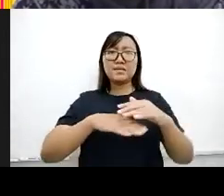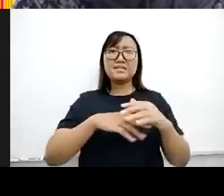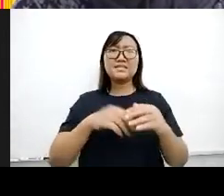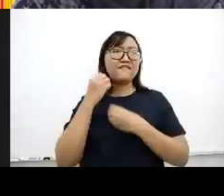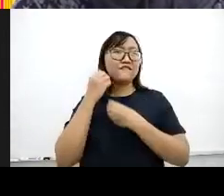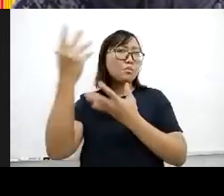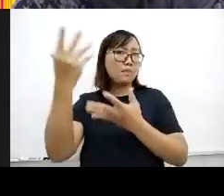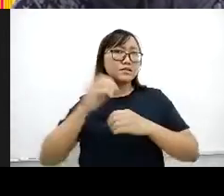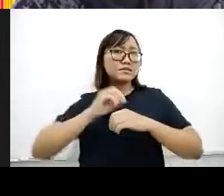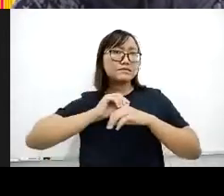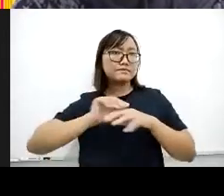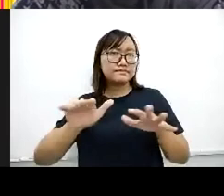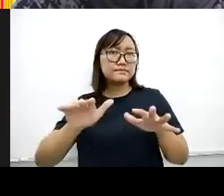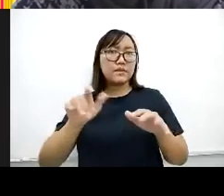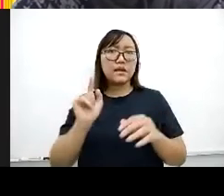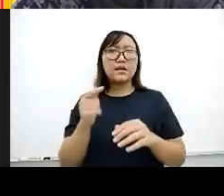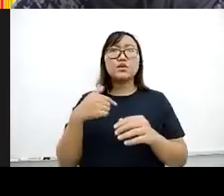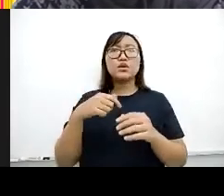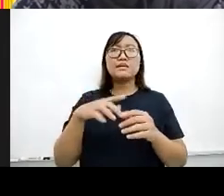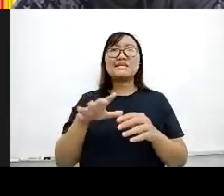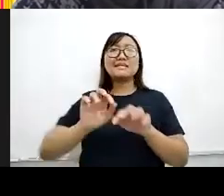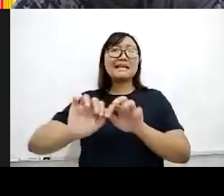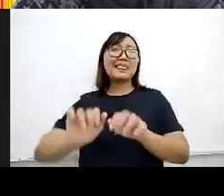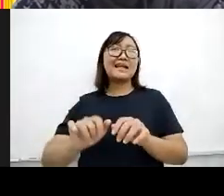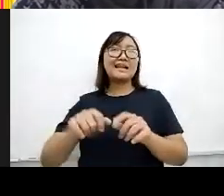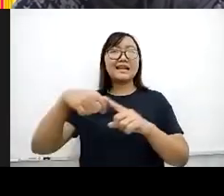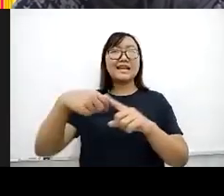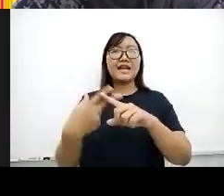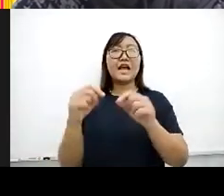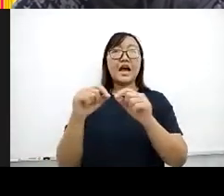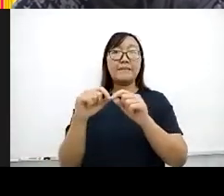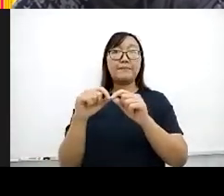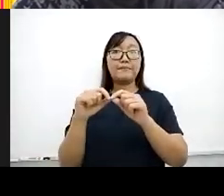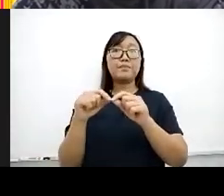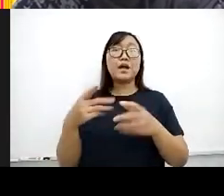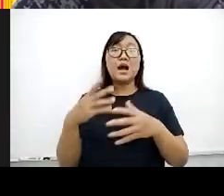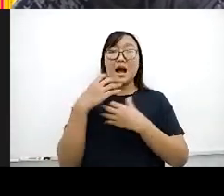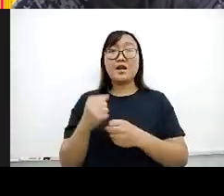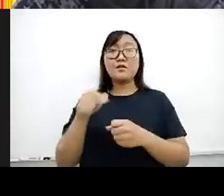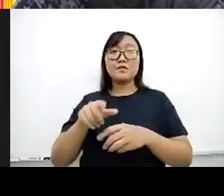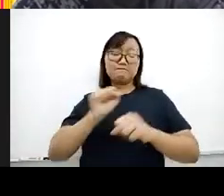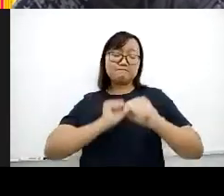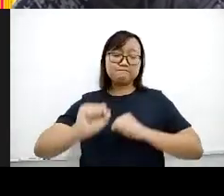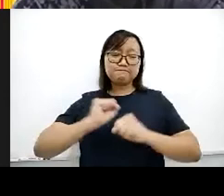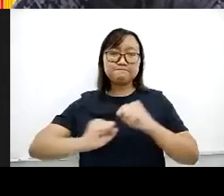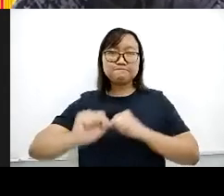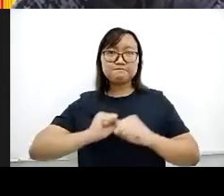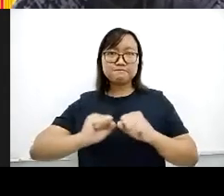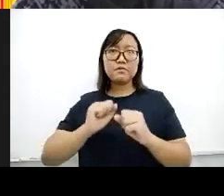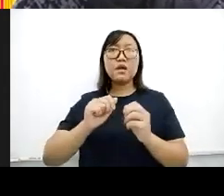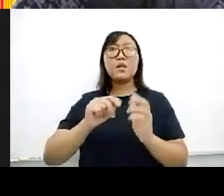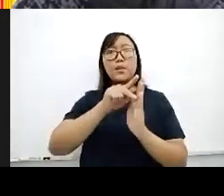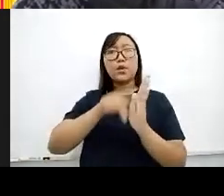pembentukan sekretariat Alkitab yang yang kita berharap bahwa ini akan menjalankan operasional achda dalam